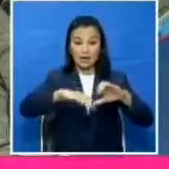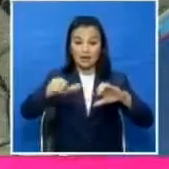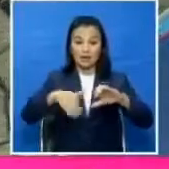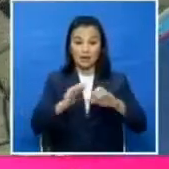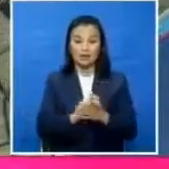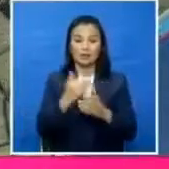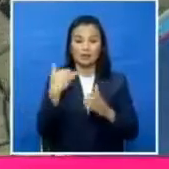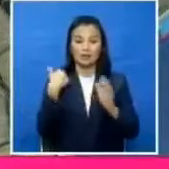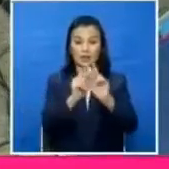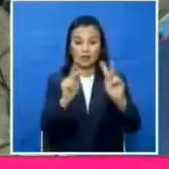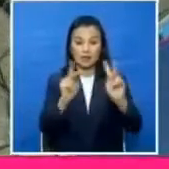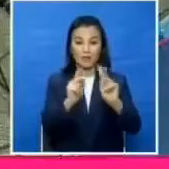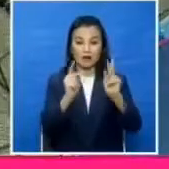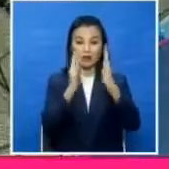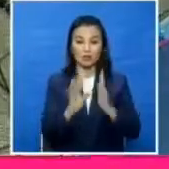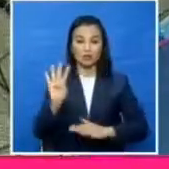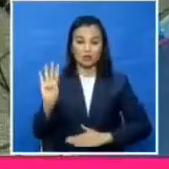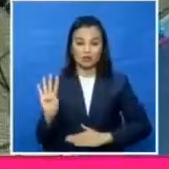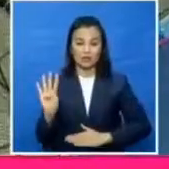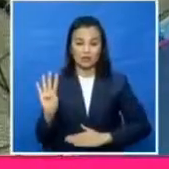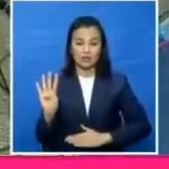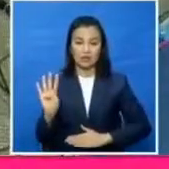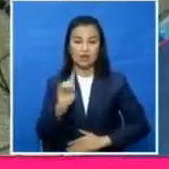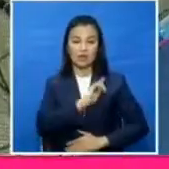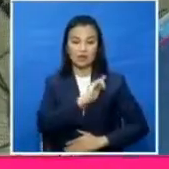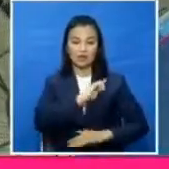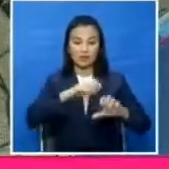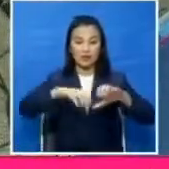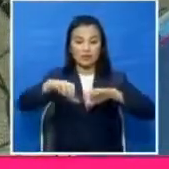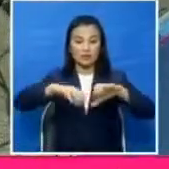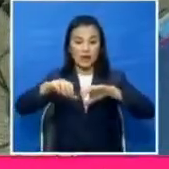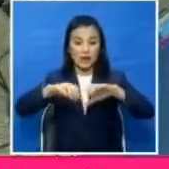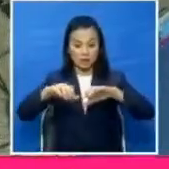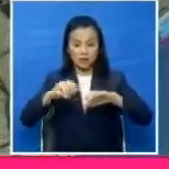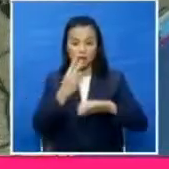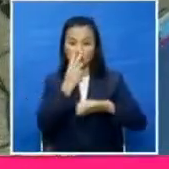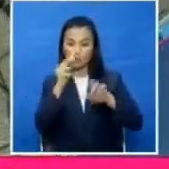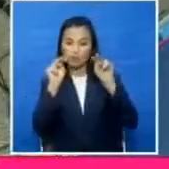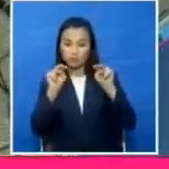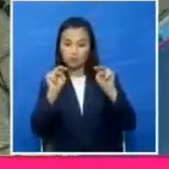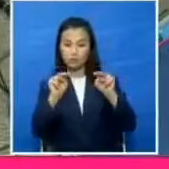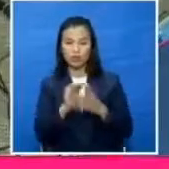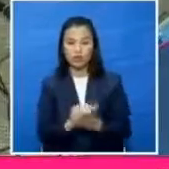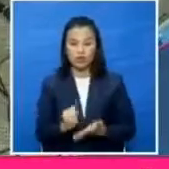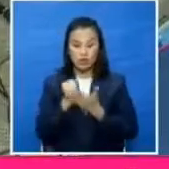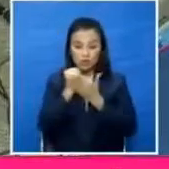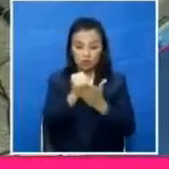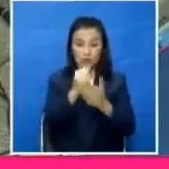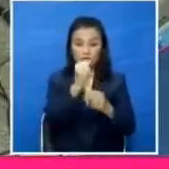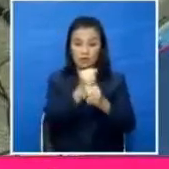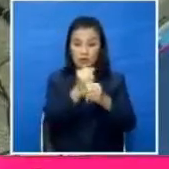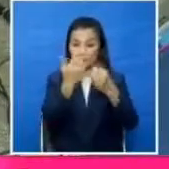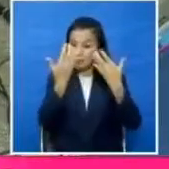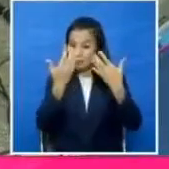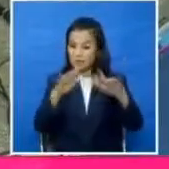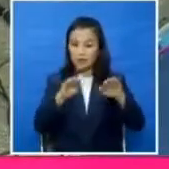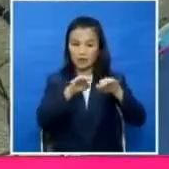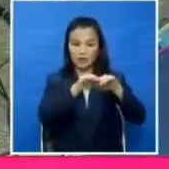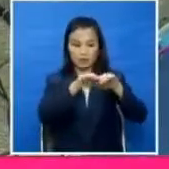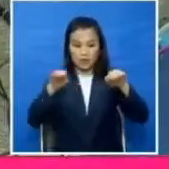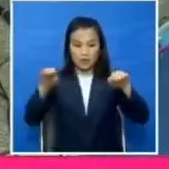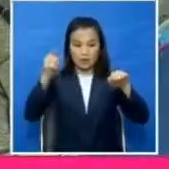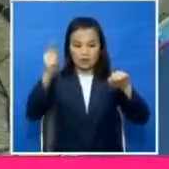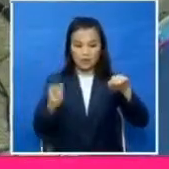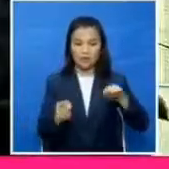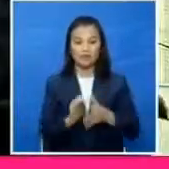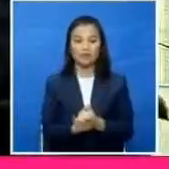มีคณะกรรมการทั้ง4ท่านร่วมเป็นสักขีพยานในการออกรางวัลเพื่อให้การออกรางวัลแล้วเสร็จด้วยความบริสุทธิ์ยุติธรรมค่ะซึ่